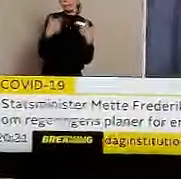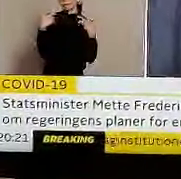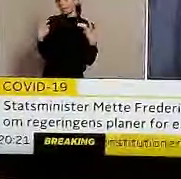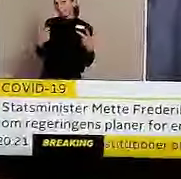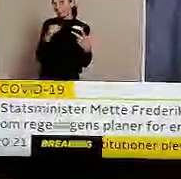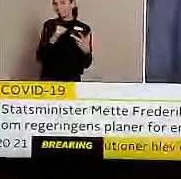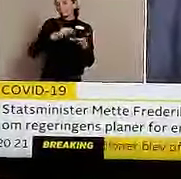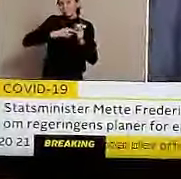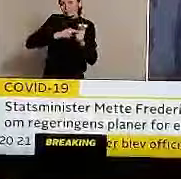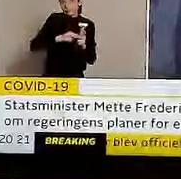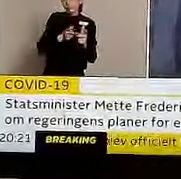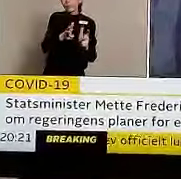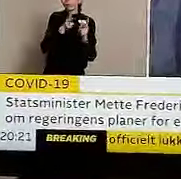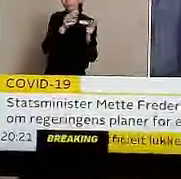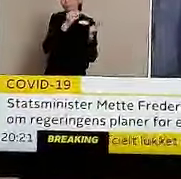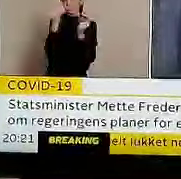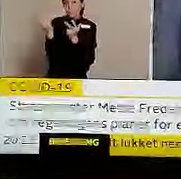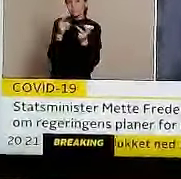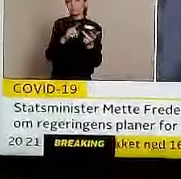المواطنين في عيد ميلادها القريب.